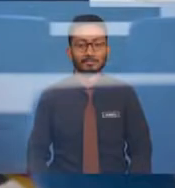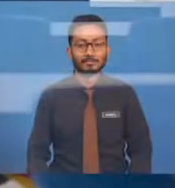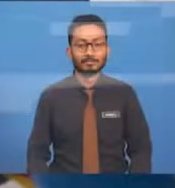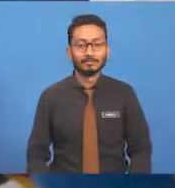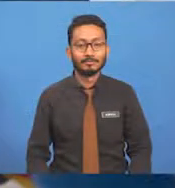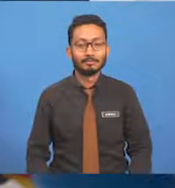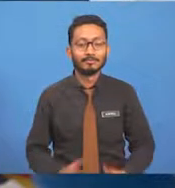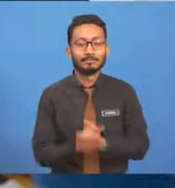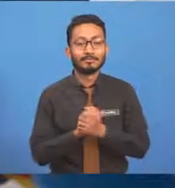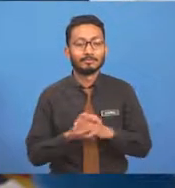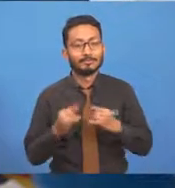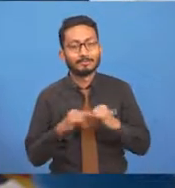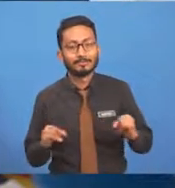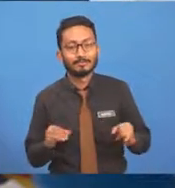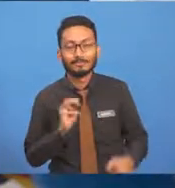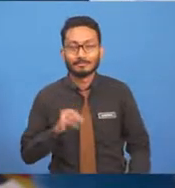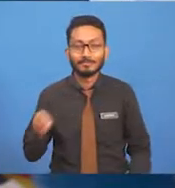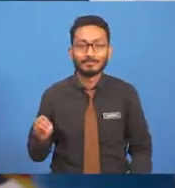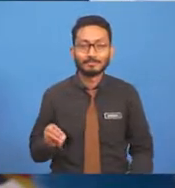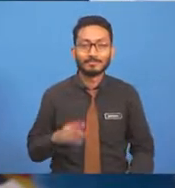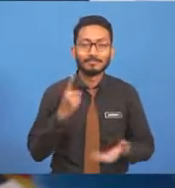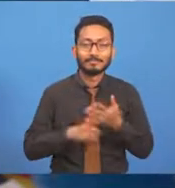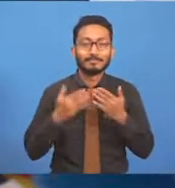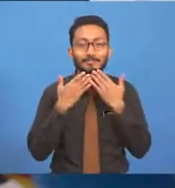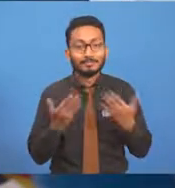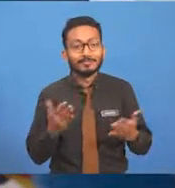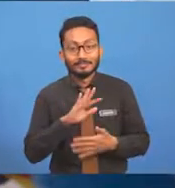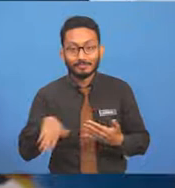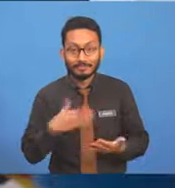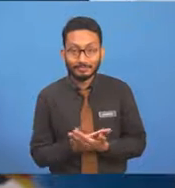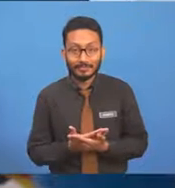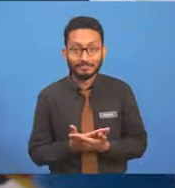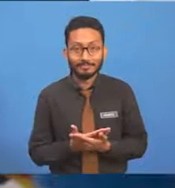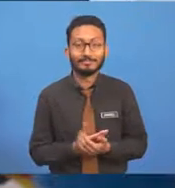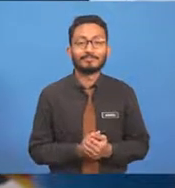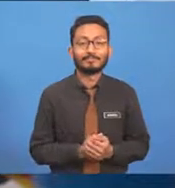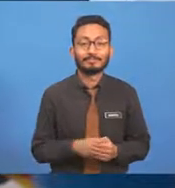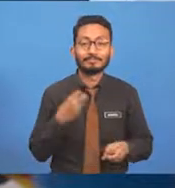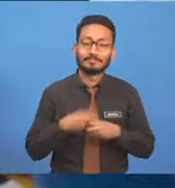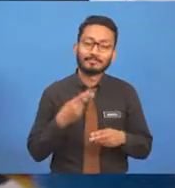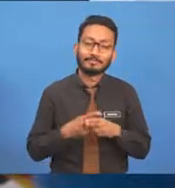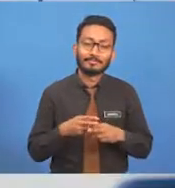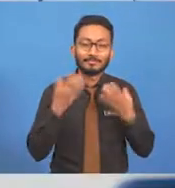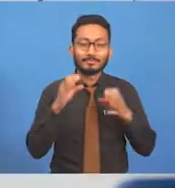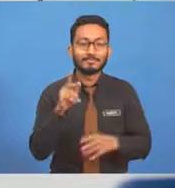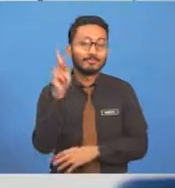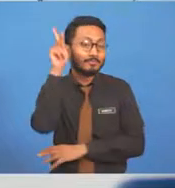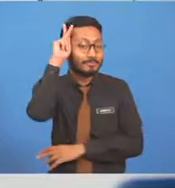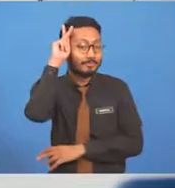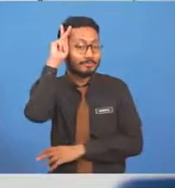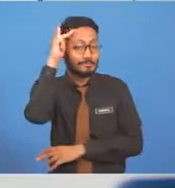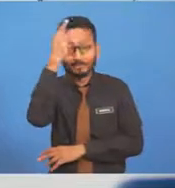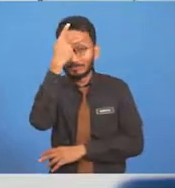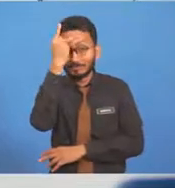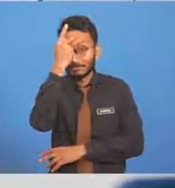Selamat sejahtera murid-murid. Apa khabar semua? Saya Cikgu Kugan Tyagarajan dari SK Sri Dandaidupani KL. Bagaimanakah